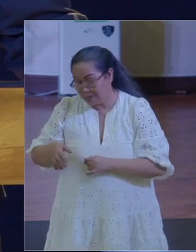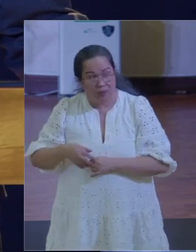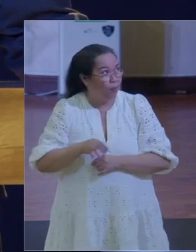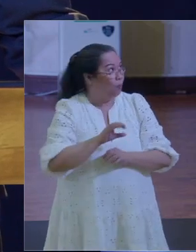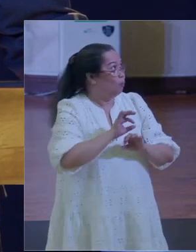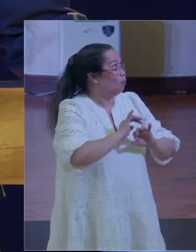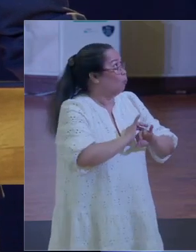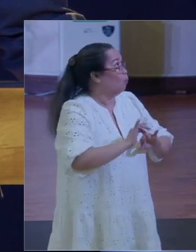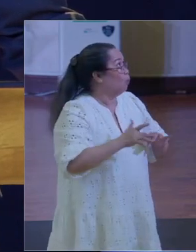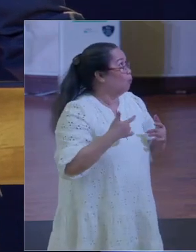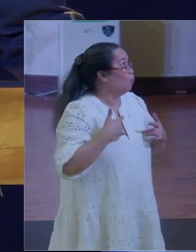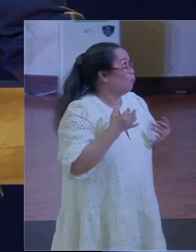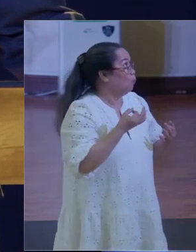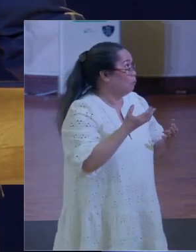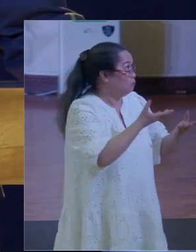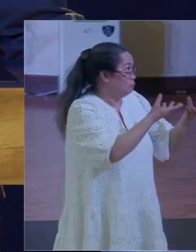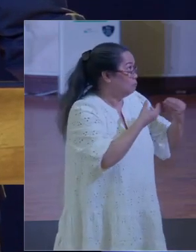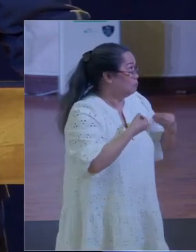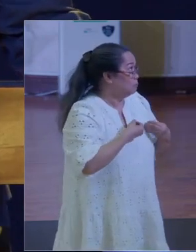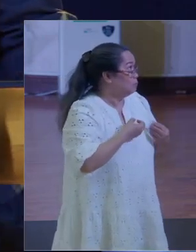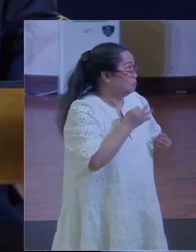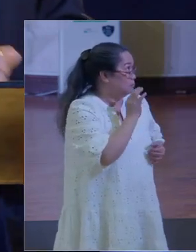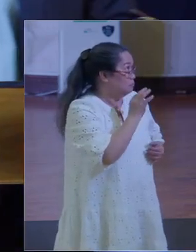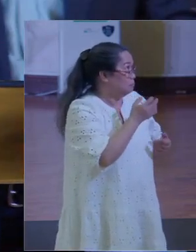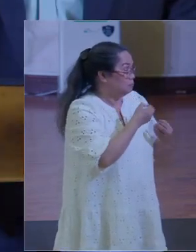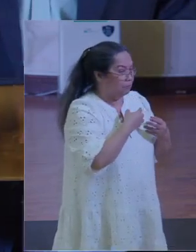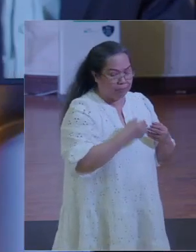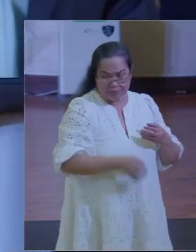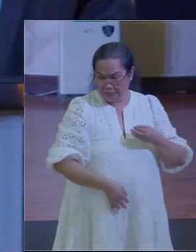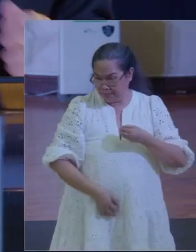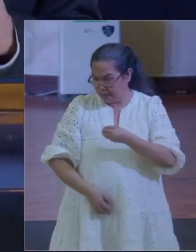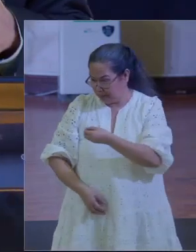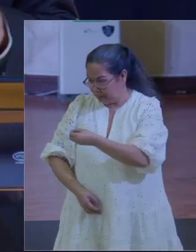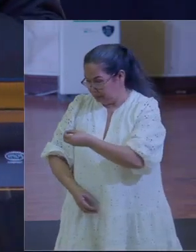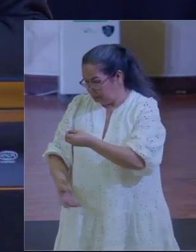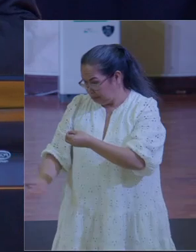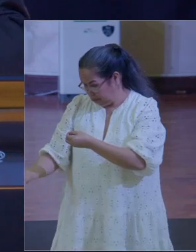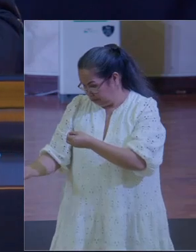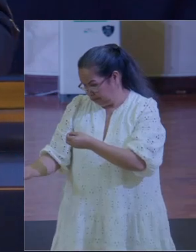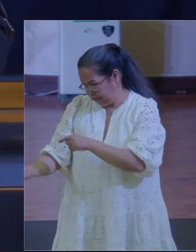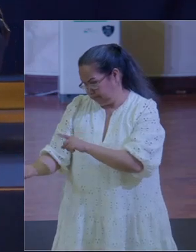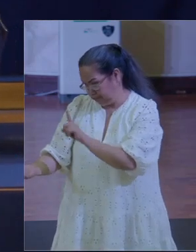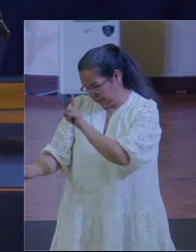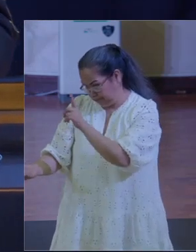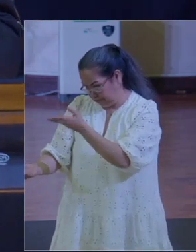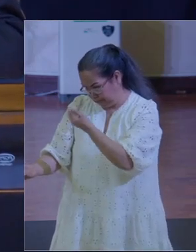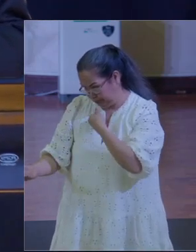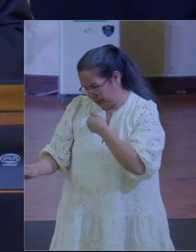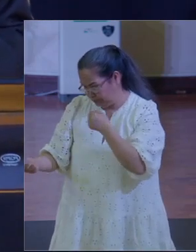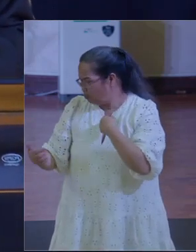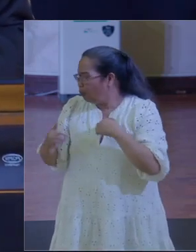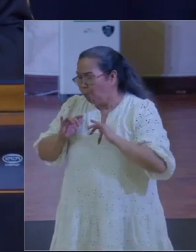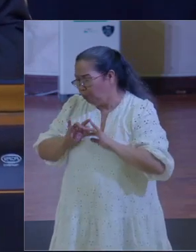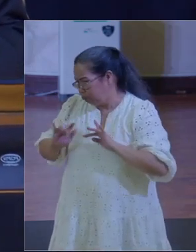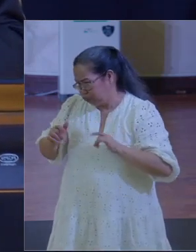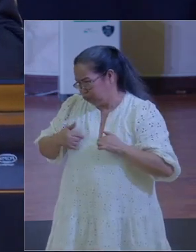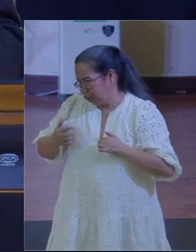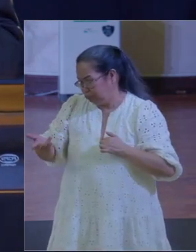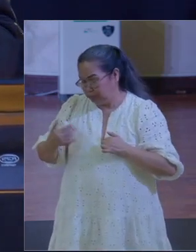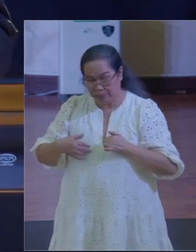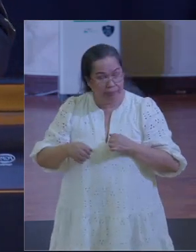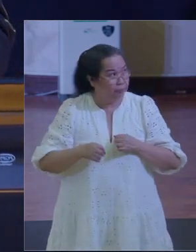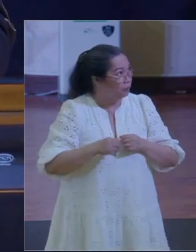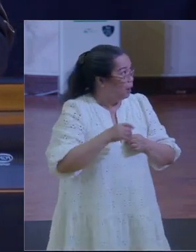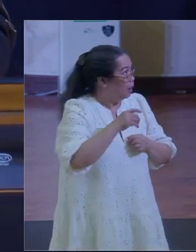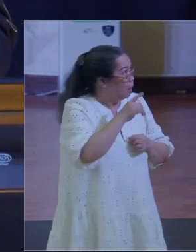akong bigyan na lang, kuha na lang po. So, binigyan siya ng isa. Tapos, okay na ba sa iyo yan, anak?